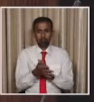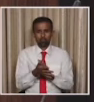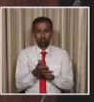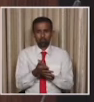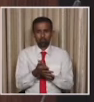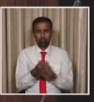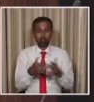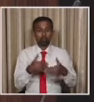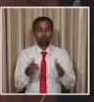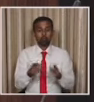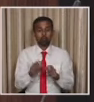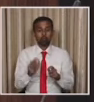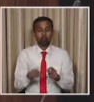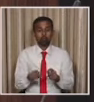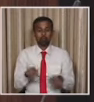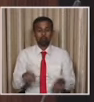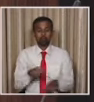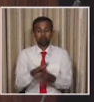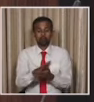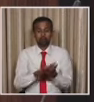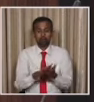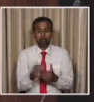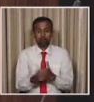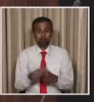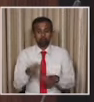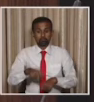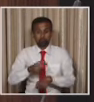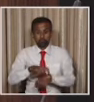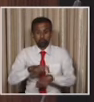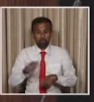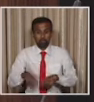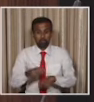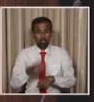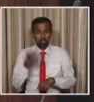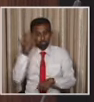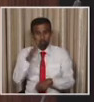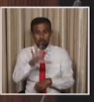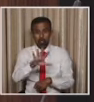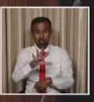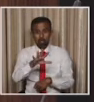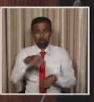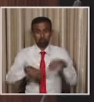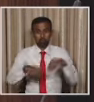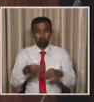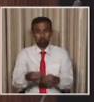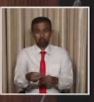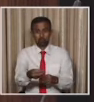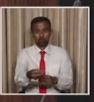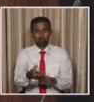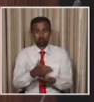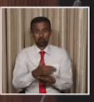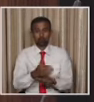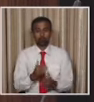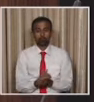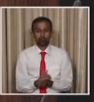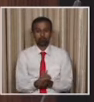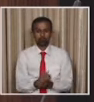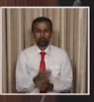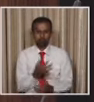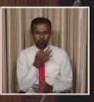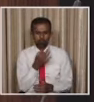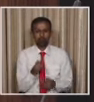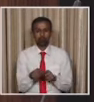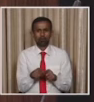අනේ කැබිනට් මණ්ඩලය දැන් නිවැරදි කරන්න, දැන් නිවැරදි කරන්න, දවස් 5යි තියෙන්නේ ඡන්දෙට ඩික්ලෙයා කරන්න. මේක මොන